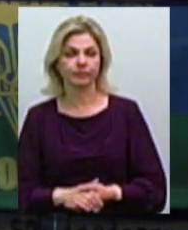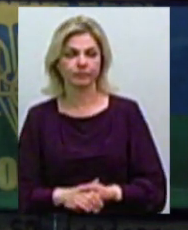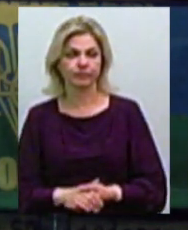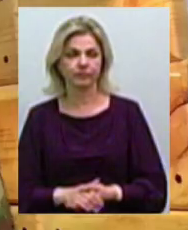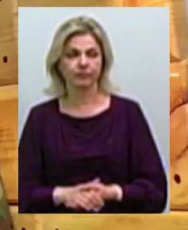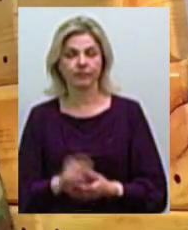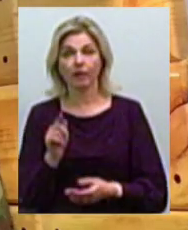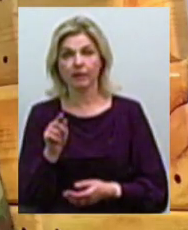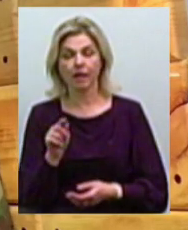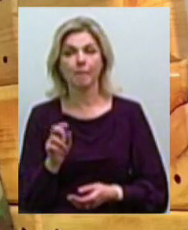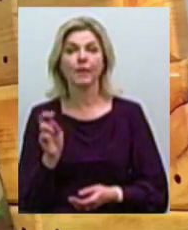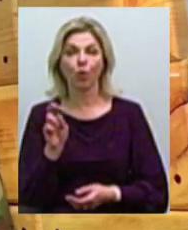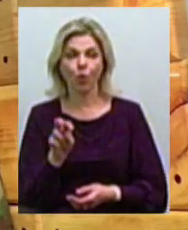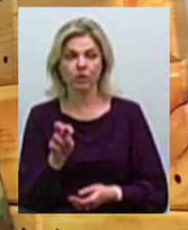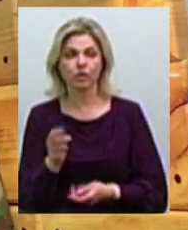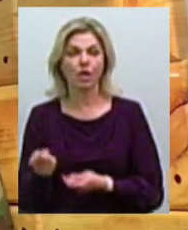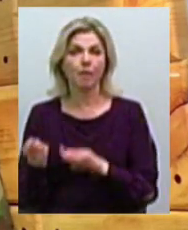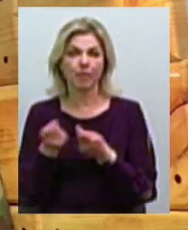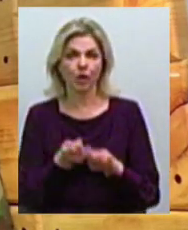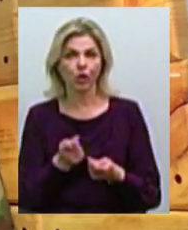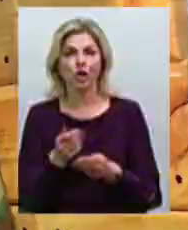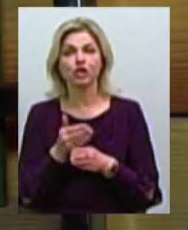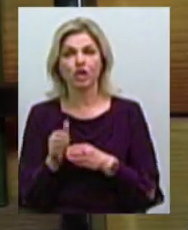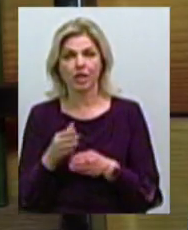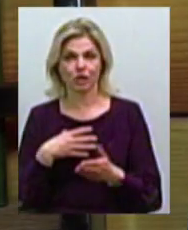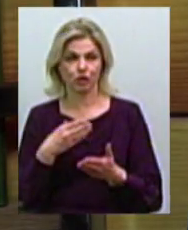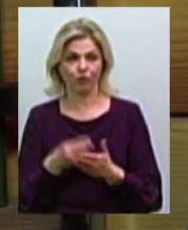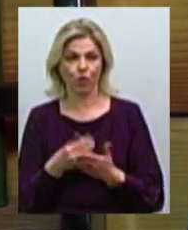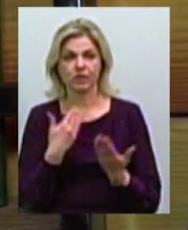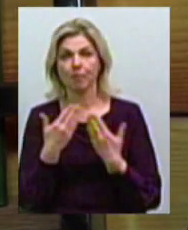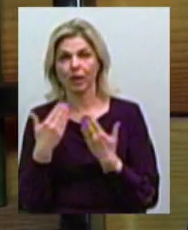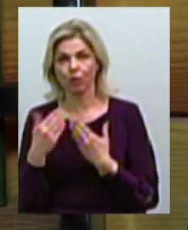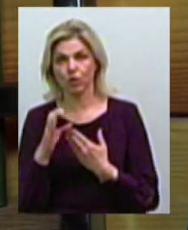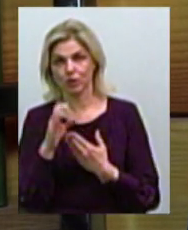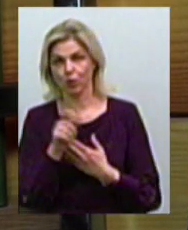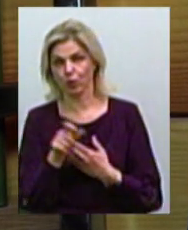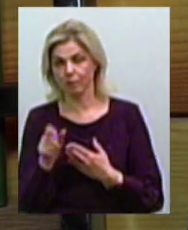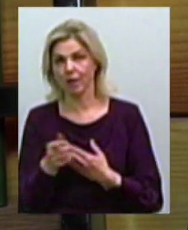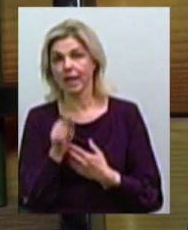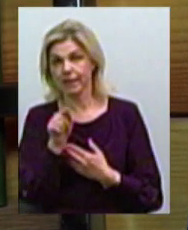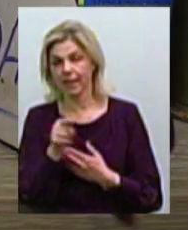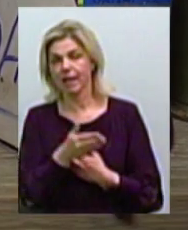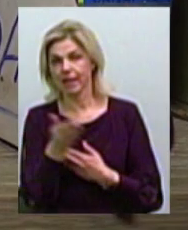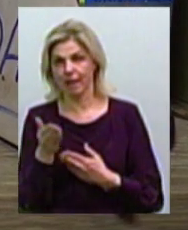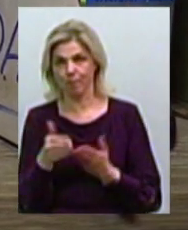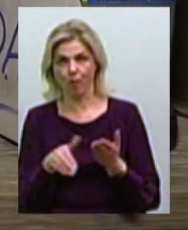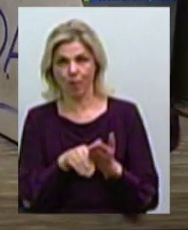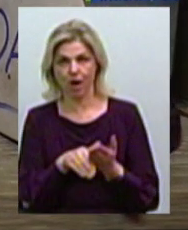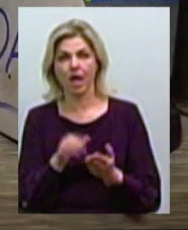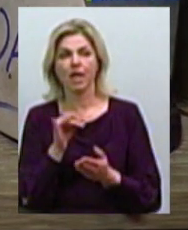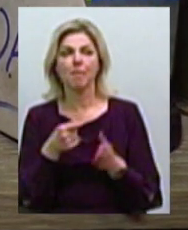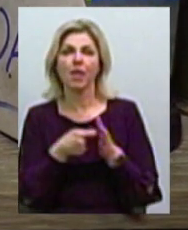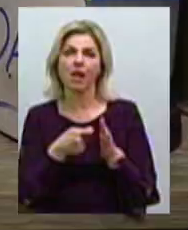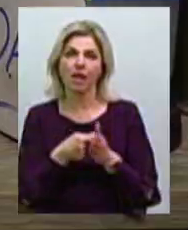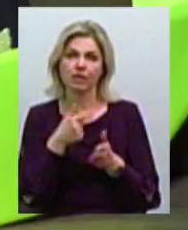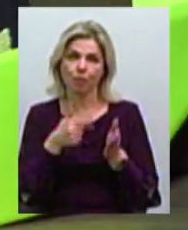Ти приходиш, приносиш з собою щось, частинку свого, ти спілкуєшся з людьми, ти їм допомагаєш. Тобто допомагали не тільки ж ми з білетами,